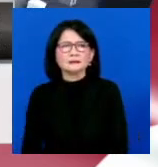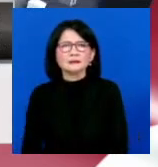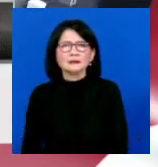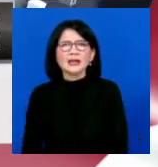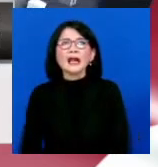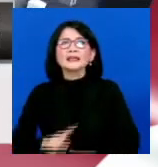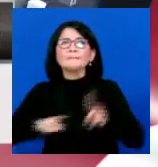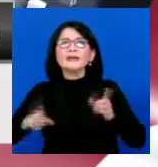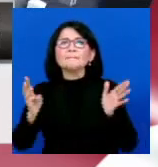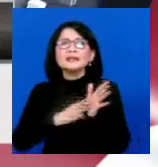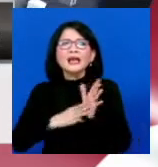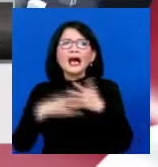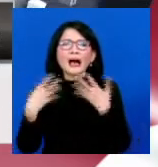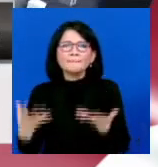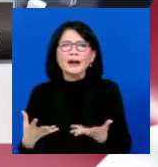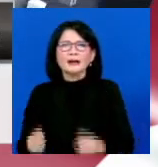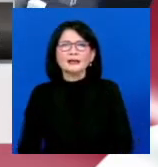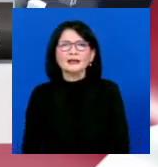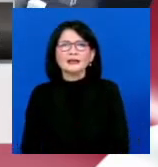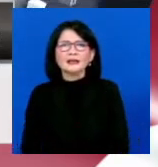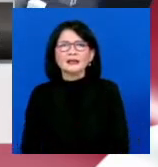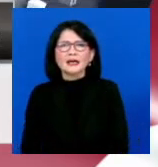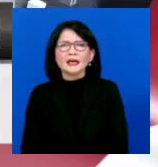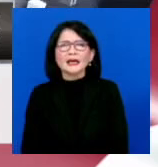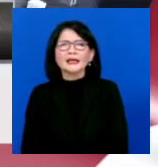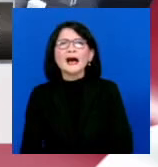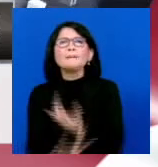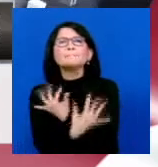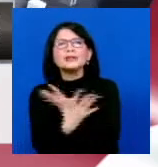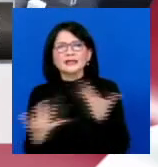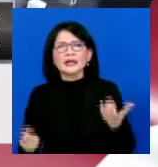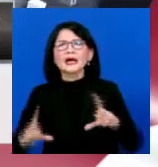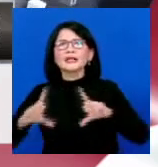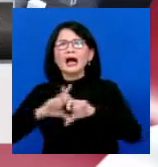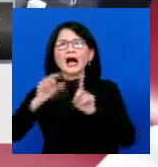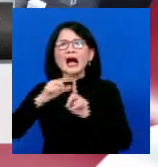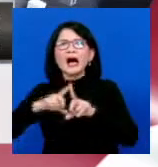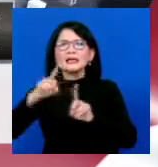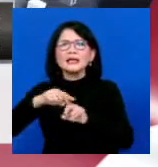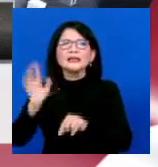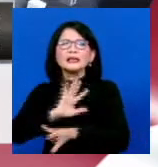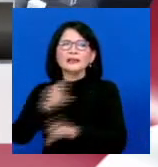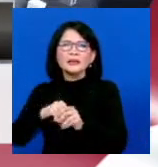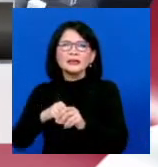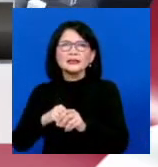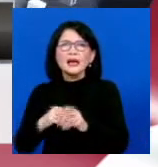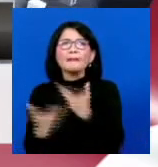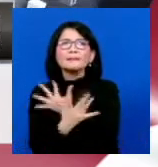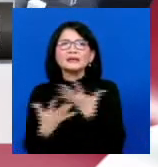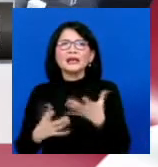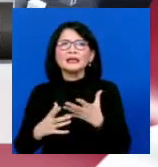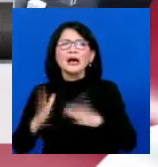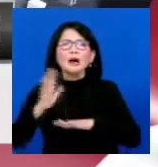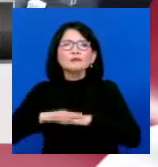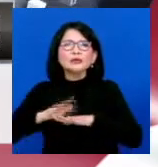persoalan di lapangan ini akibat dari partisipasi masyarakat adat ini tidak dilibatkan secara baik kenapa karena masyarakat adat ini selaku